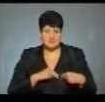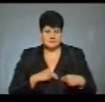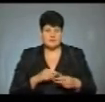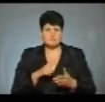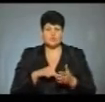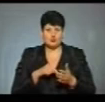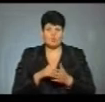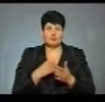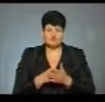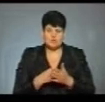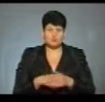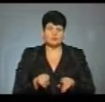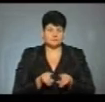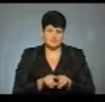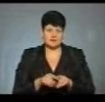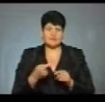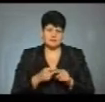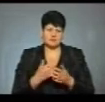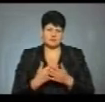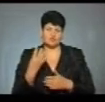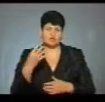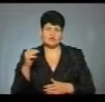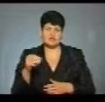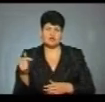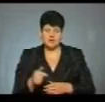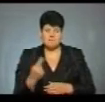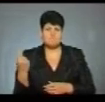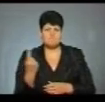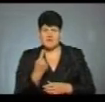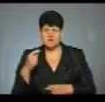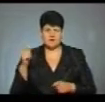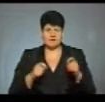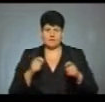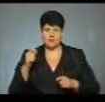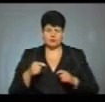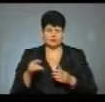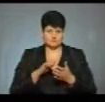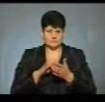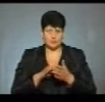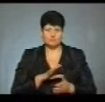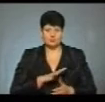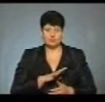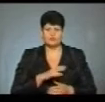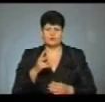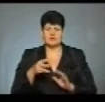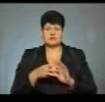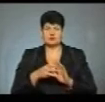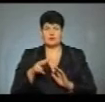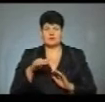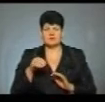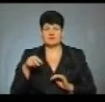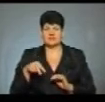міського туристичного інформаційного центру. Це 40 тисяч гривень. Перший туристичний форум Тернопілля в обласному центрі відбувся 28